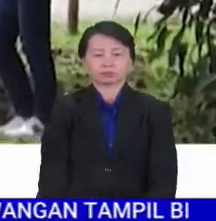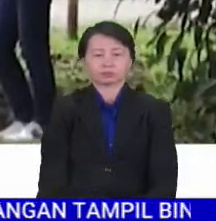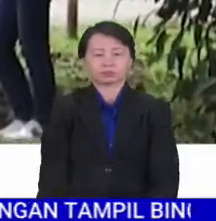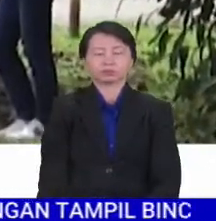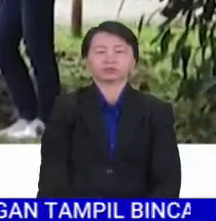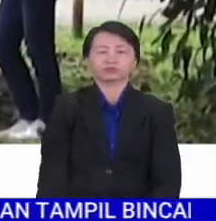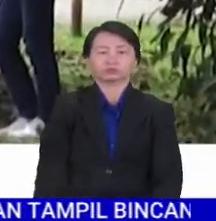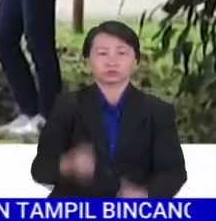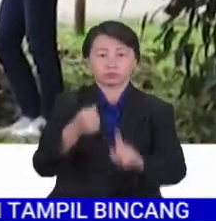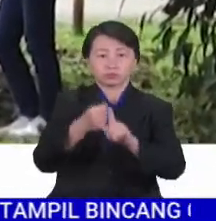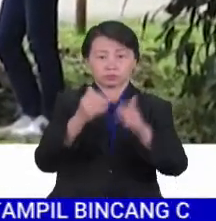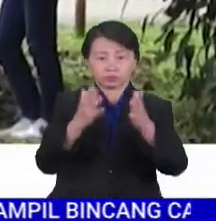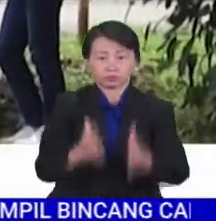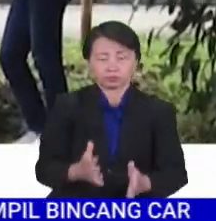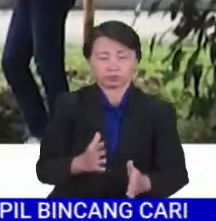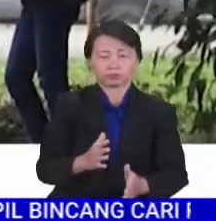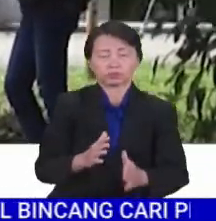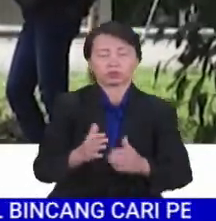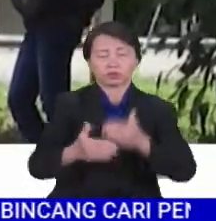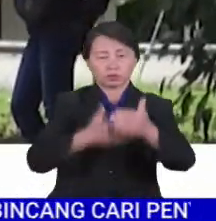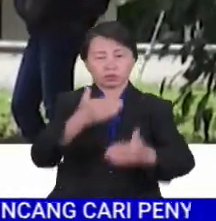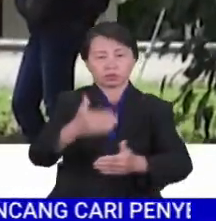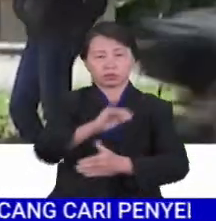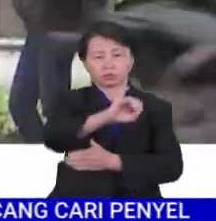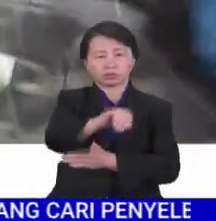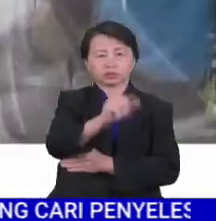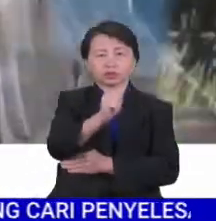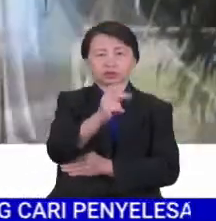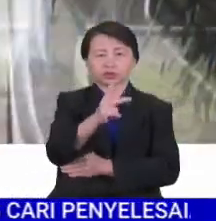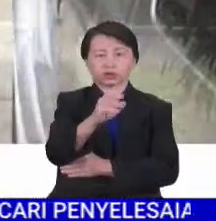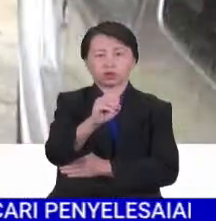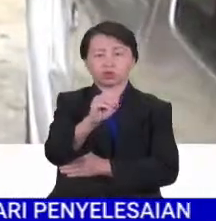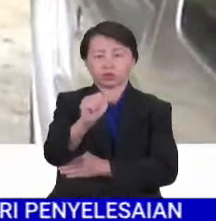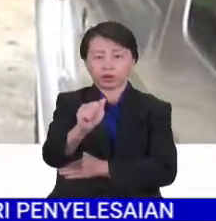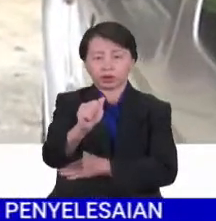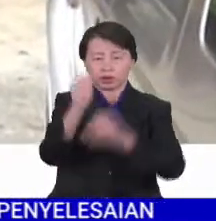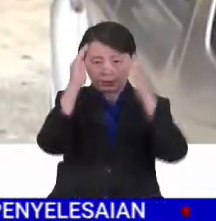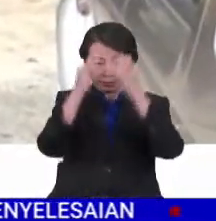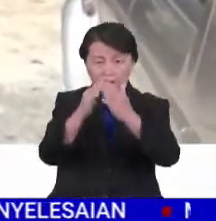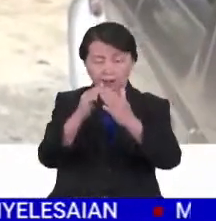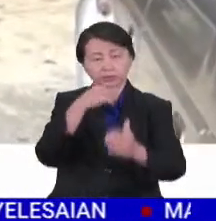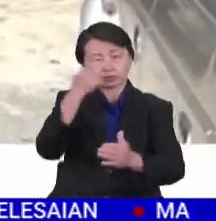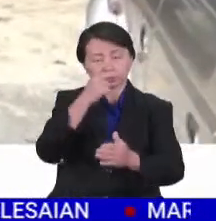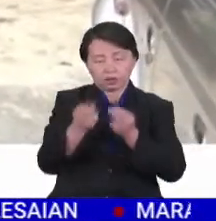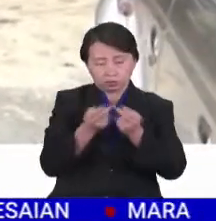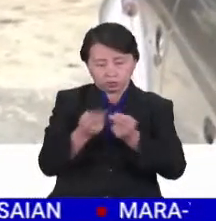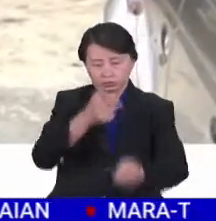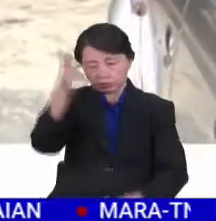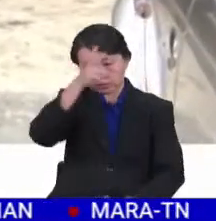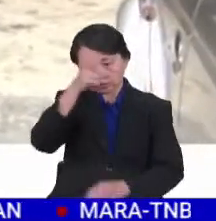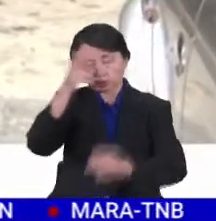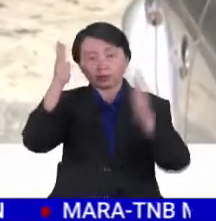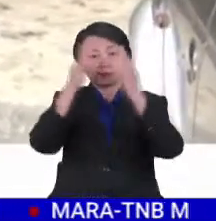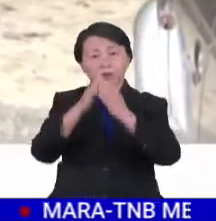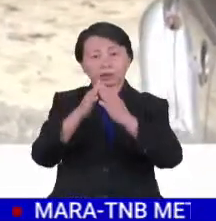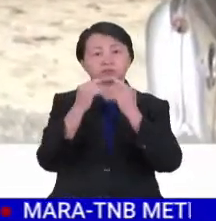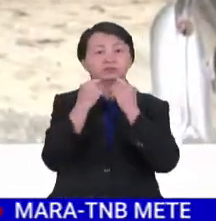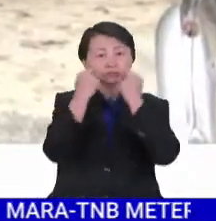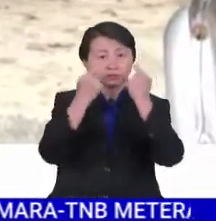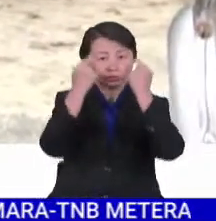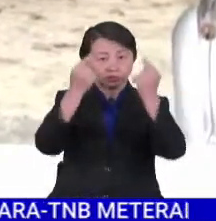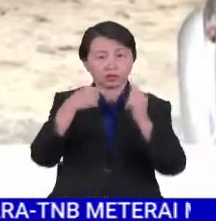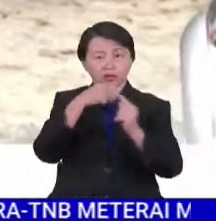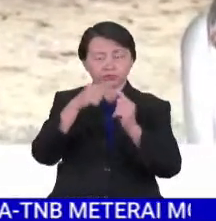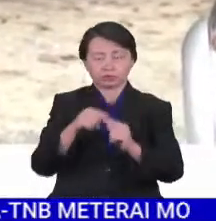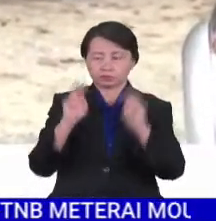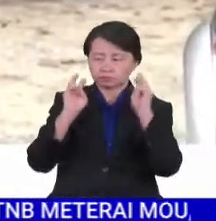Sementara itu, Pengarah Jabatan Kemajuan Orang Asli Jakua Pahang, Johari Alwi berkata, usaha kerajaan negeri membuahkan hasil